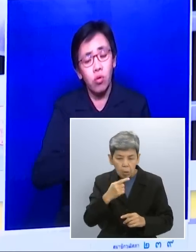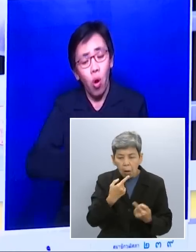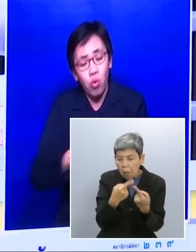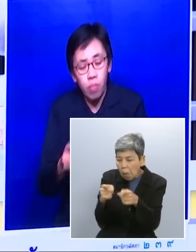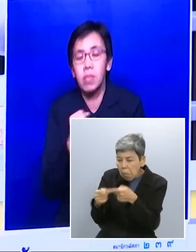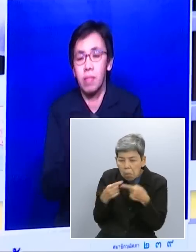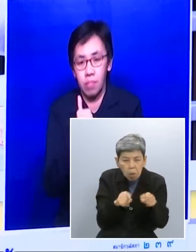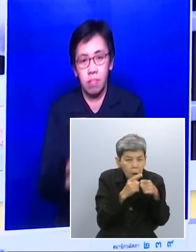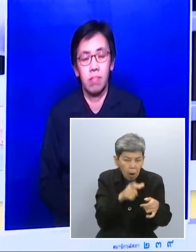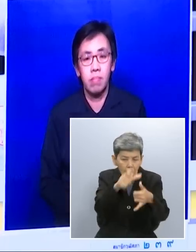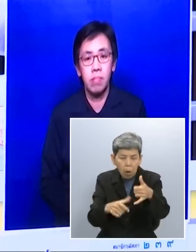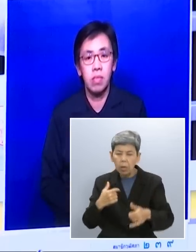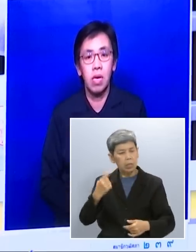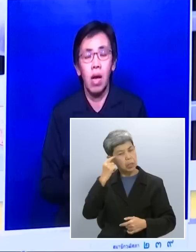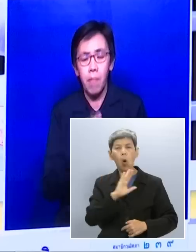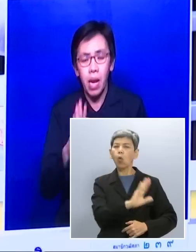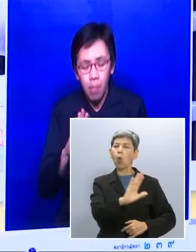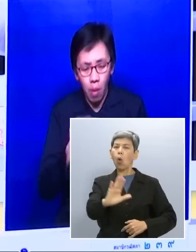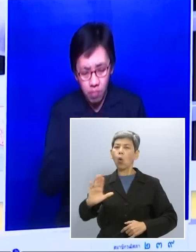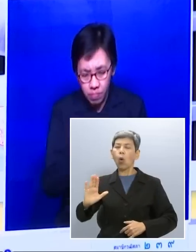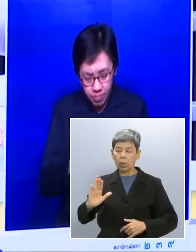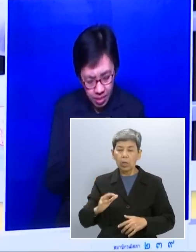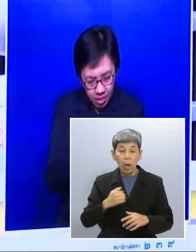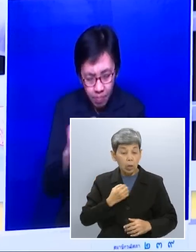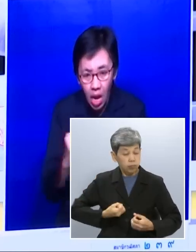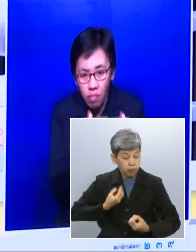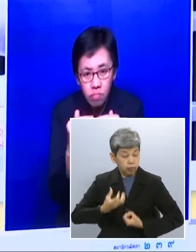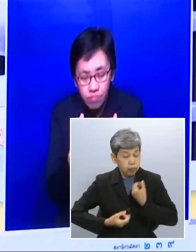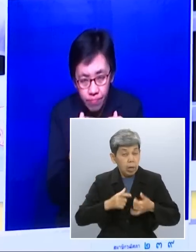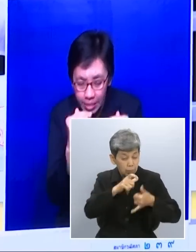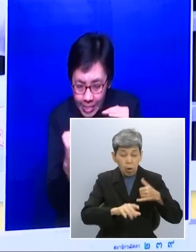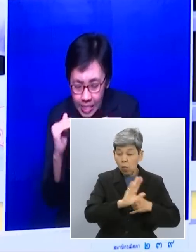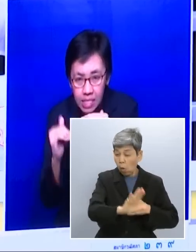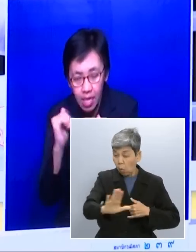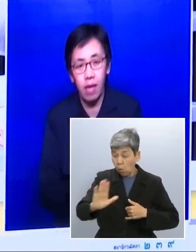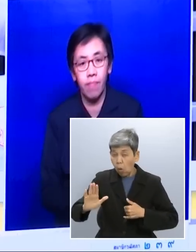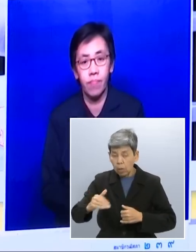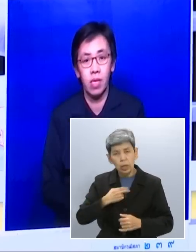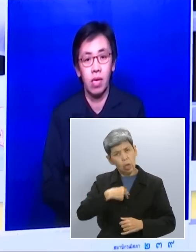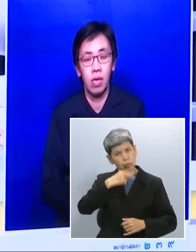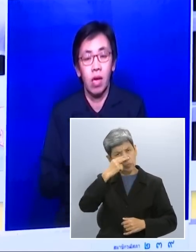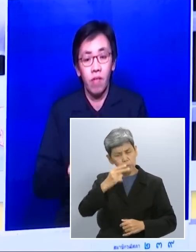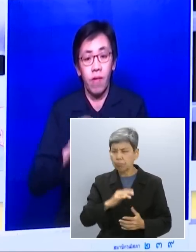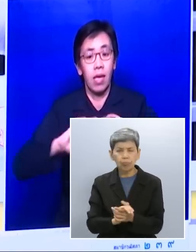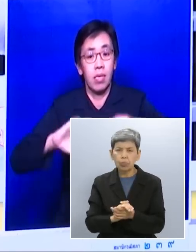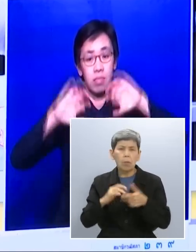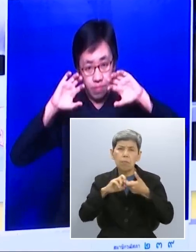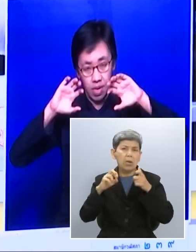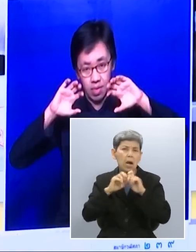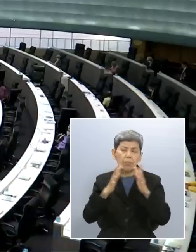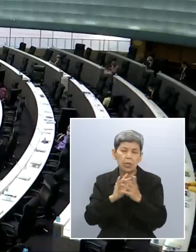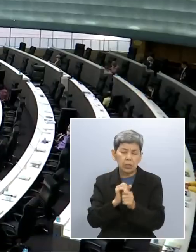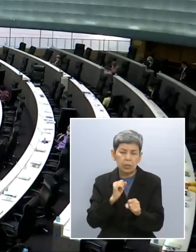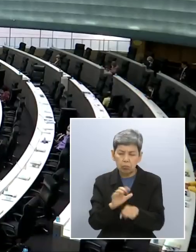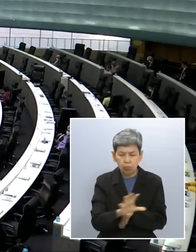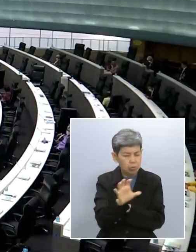หลายท่านก็เป็นตัวของตัวเองซึ่งการสะท้อนภาพความหลากหลายของสวท่านยืนยันว่าไม่มีธงไม่มีใครครอบ